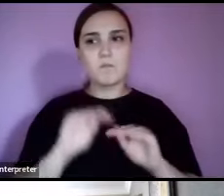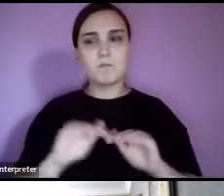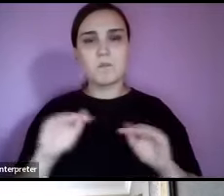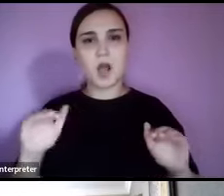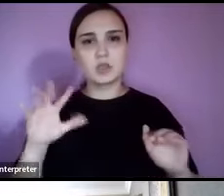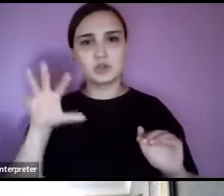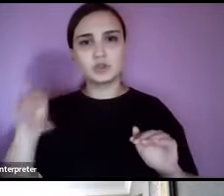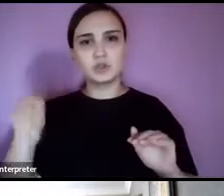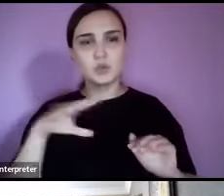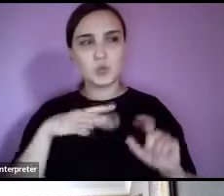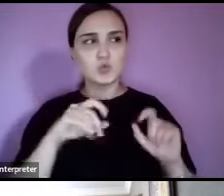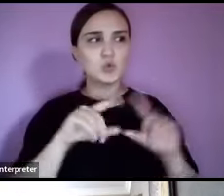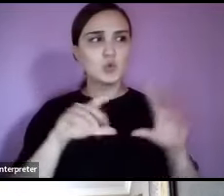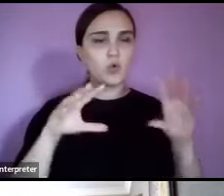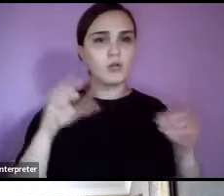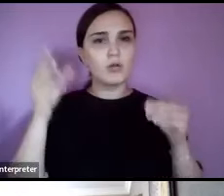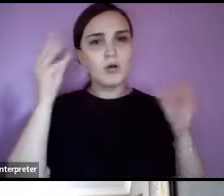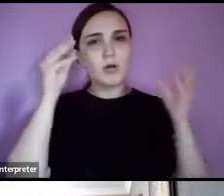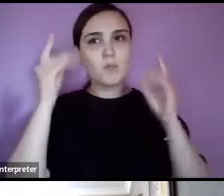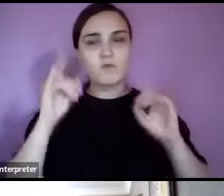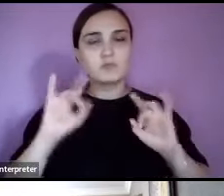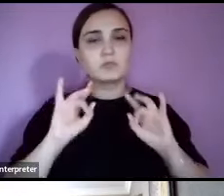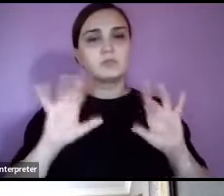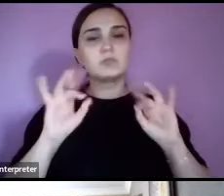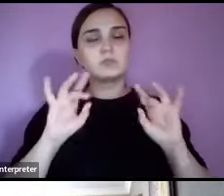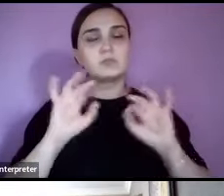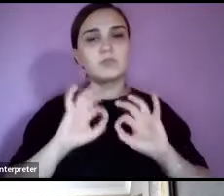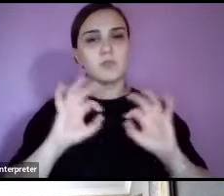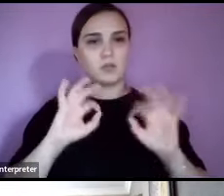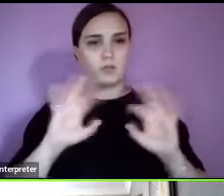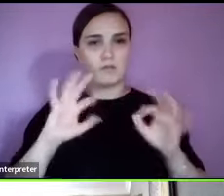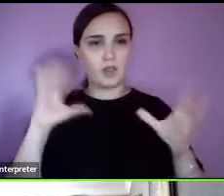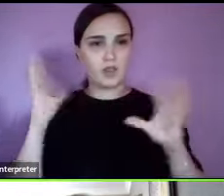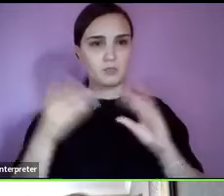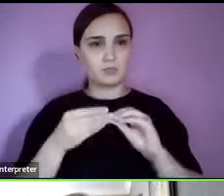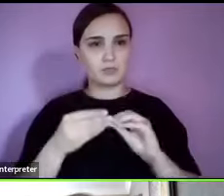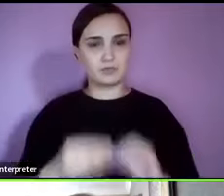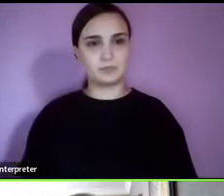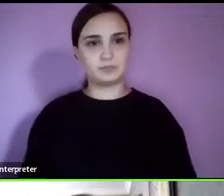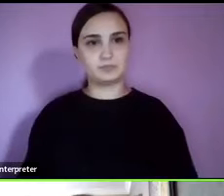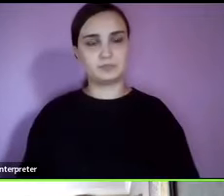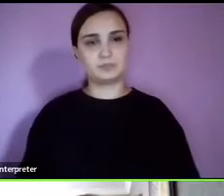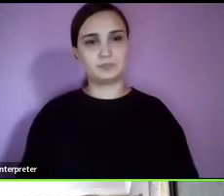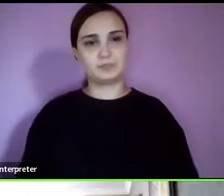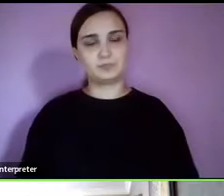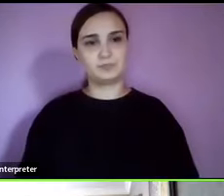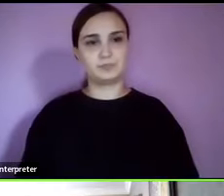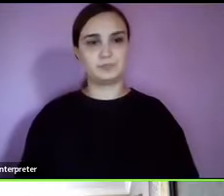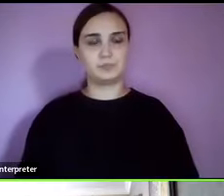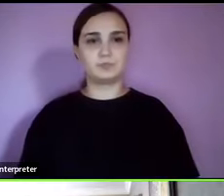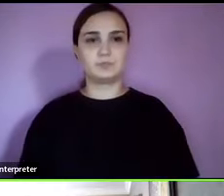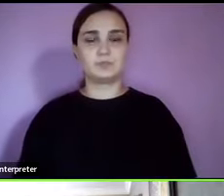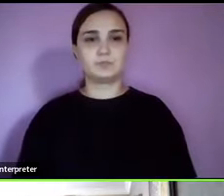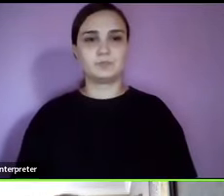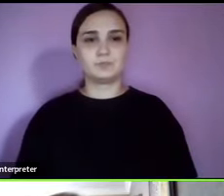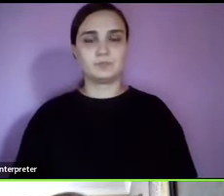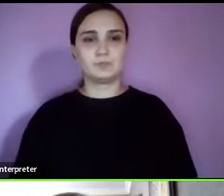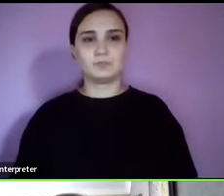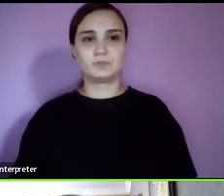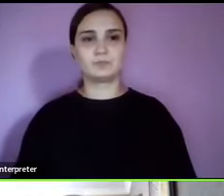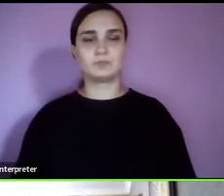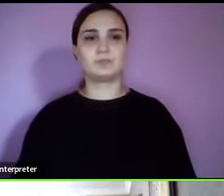თქვენთან ერთად გადაამუშავოს და გაგიზიაროთ. Your child comes home at the end of the day and they're